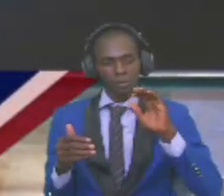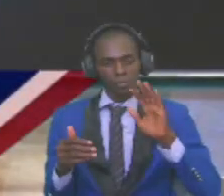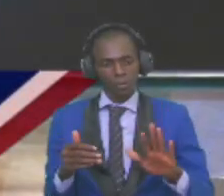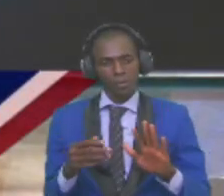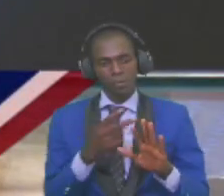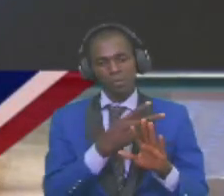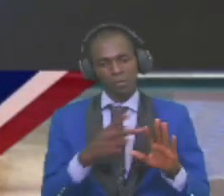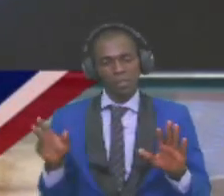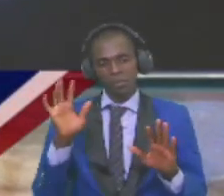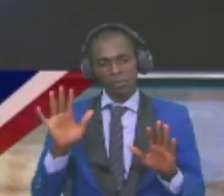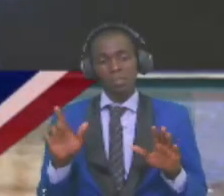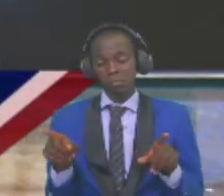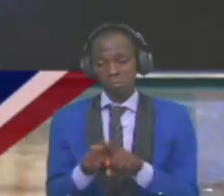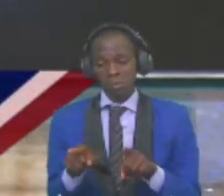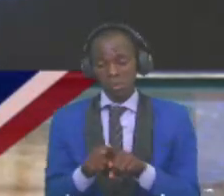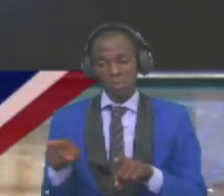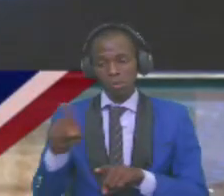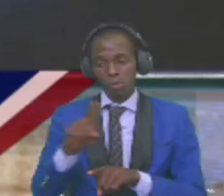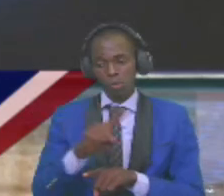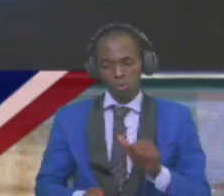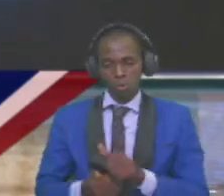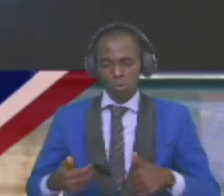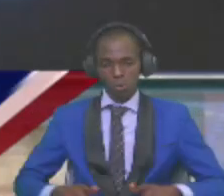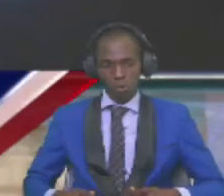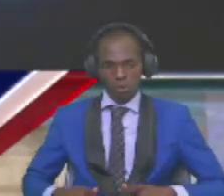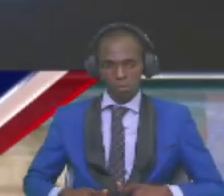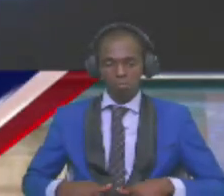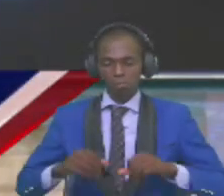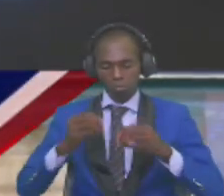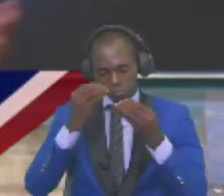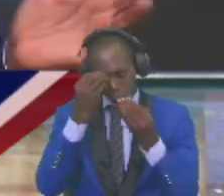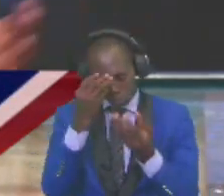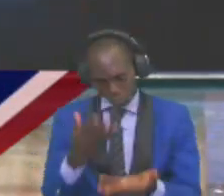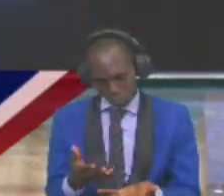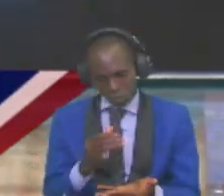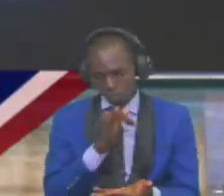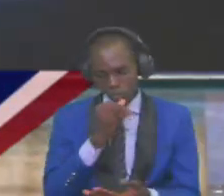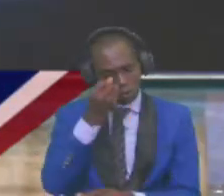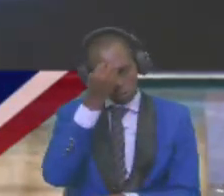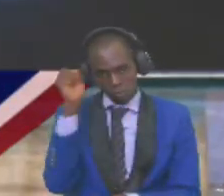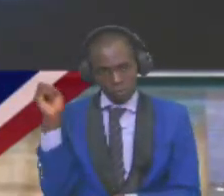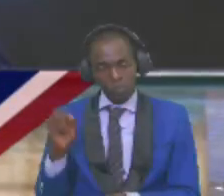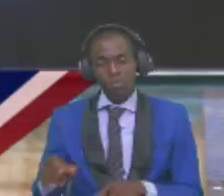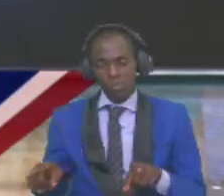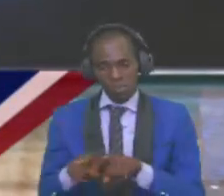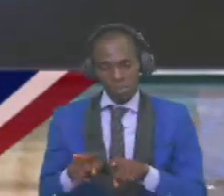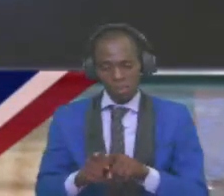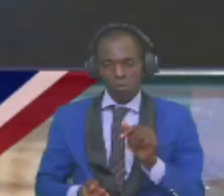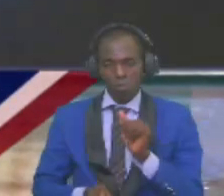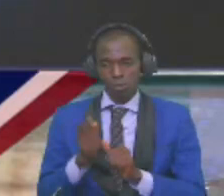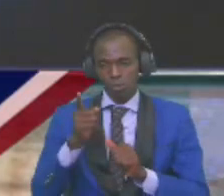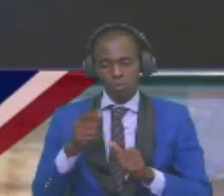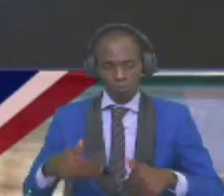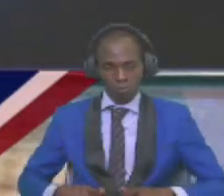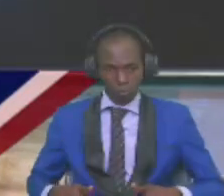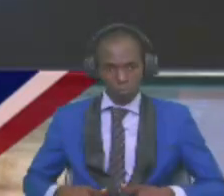5,25 de même à vous bien tes jeunes soient soumis de vous révéler pas de même